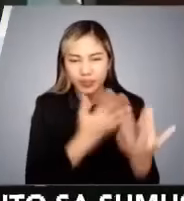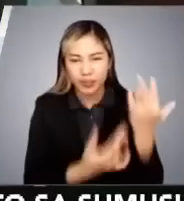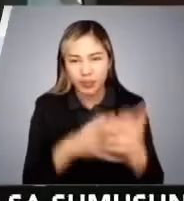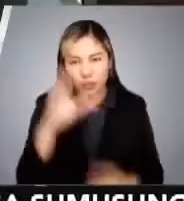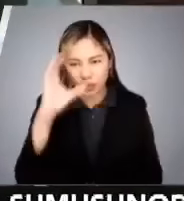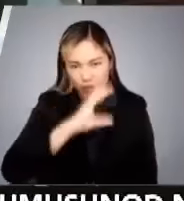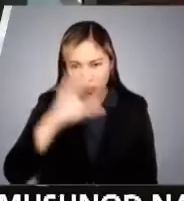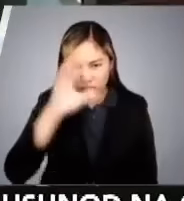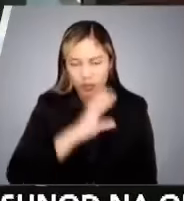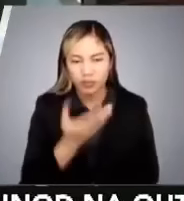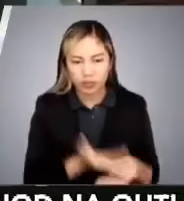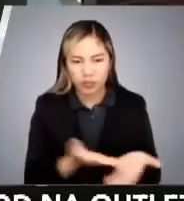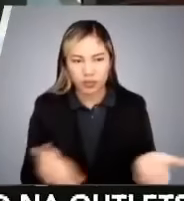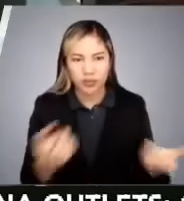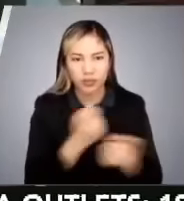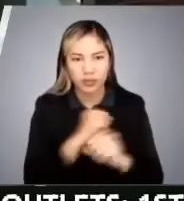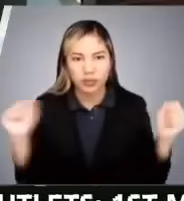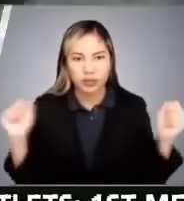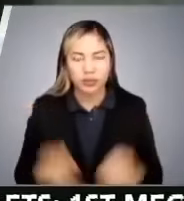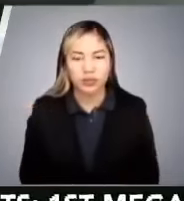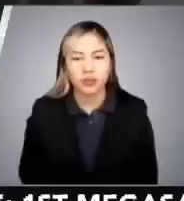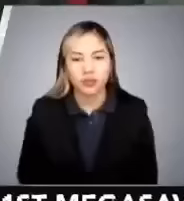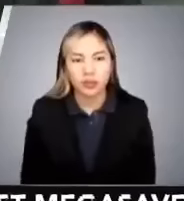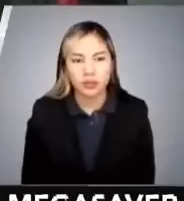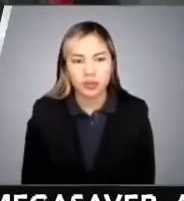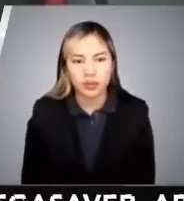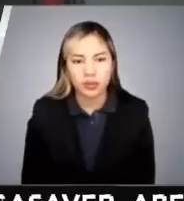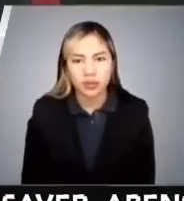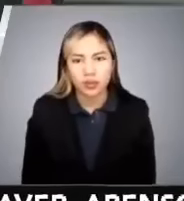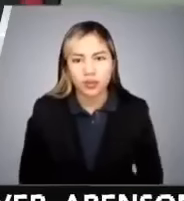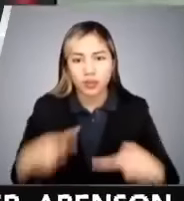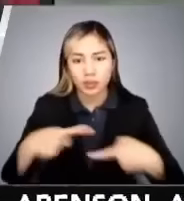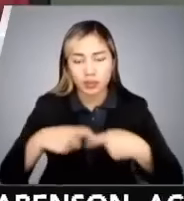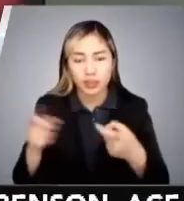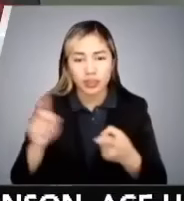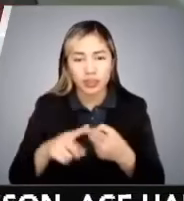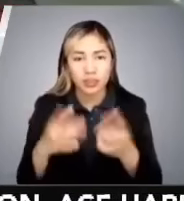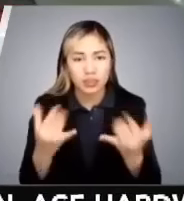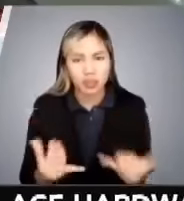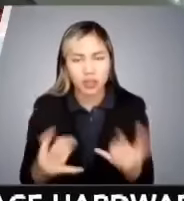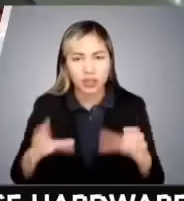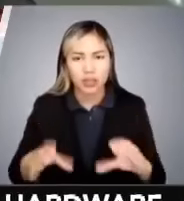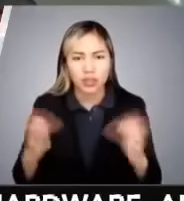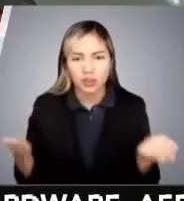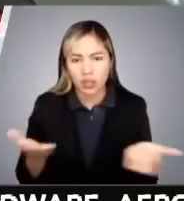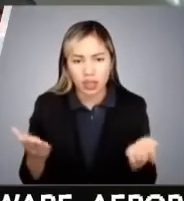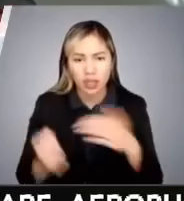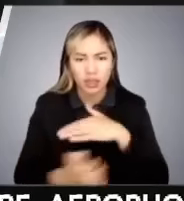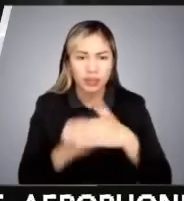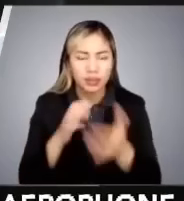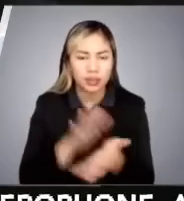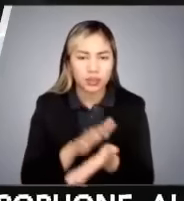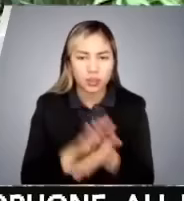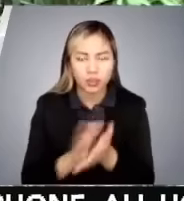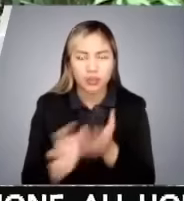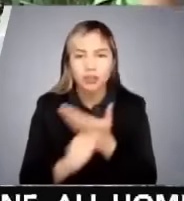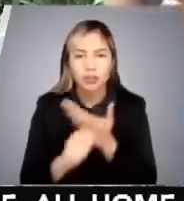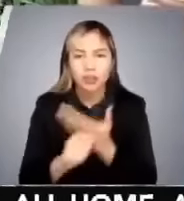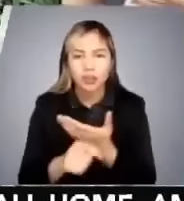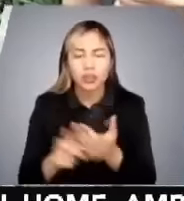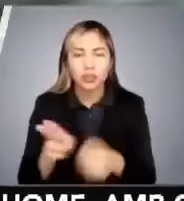maisasalbang gamit. Samantala, suspendido pa rin hanggang ngayong araw ang klase sa Vicente Lim Elementary School na pansamantalang ginamit bilang